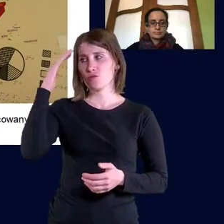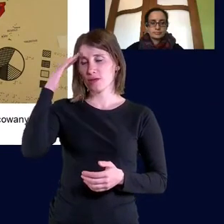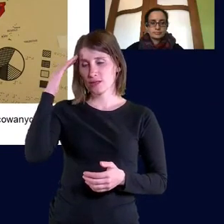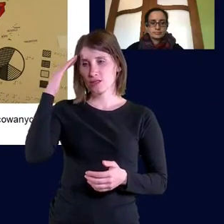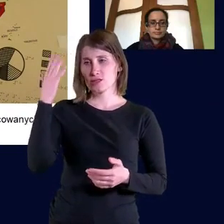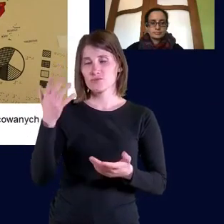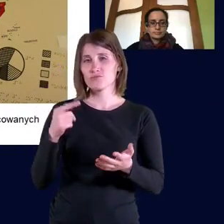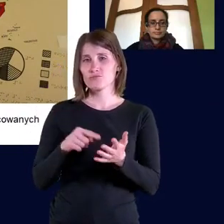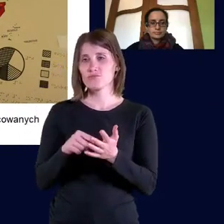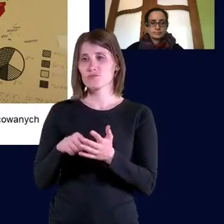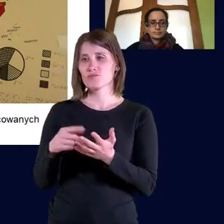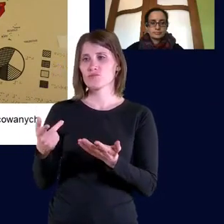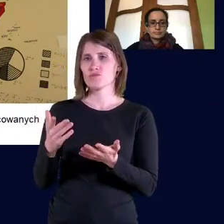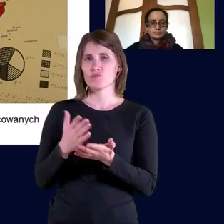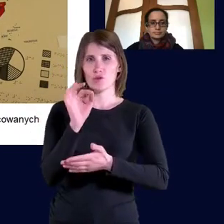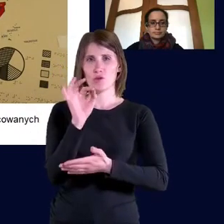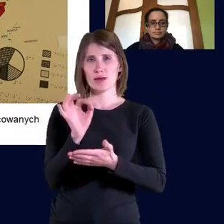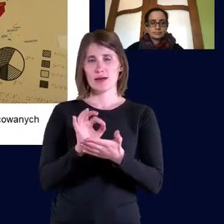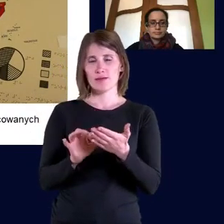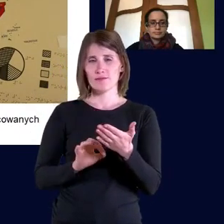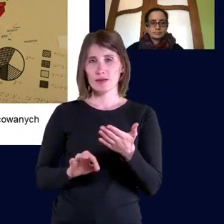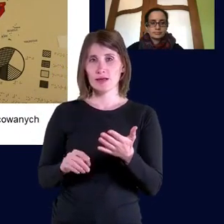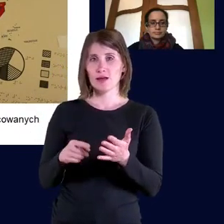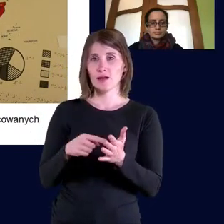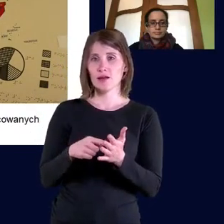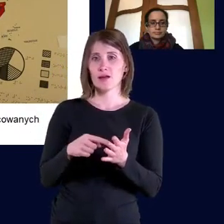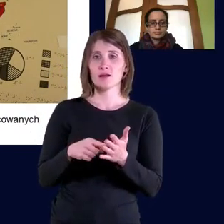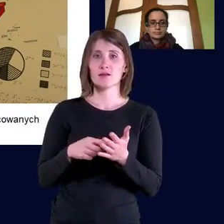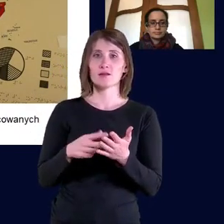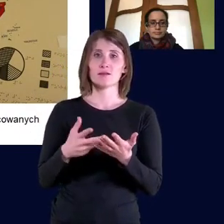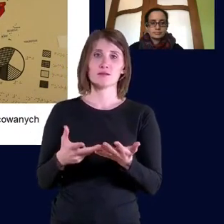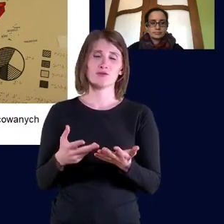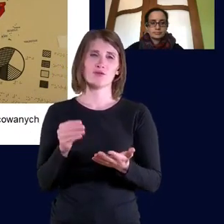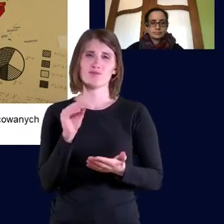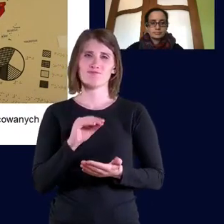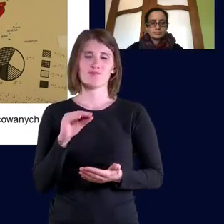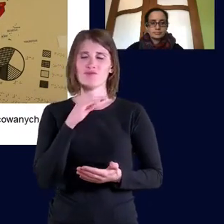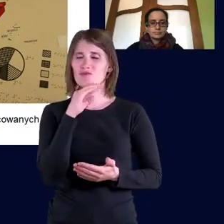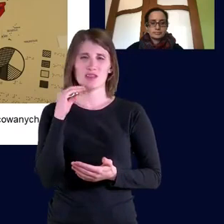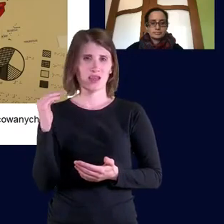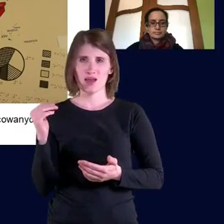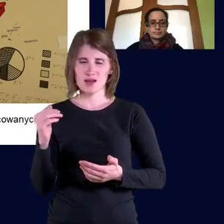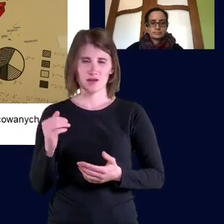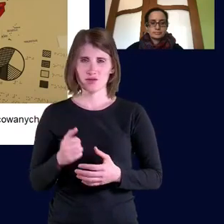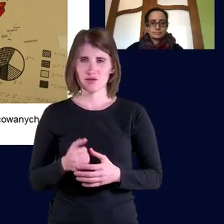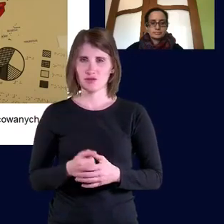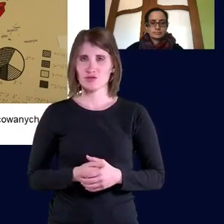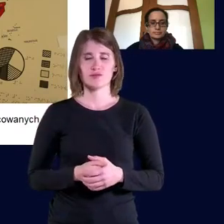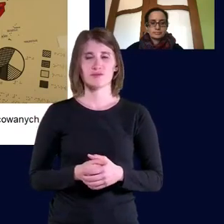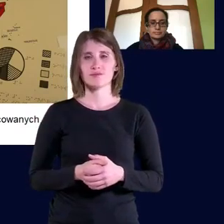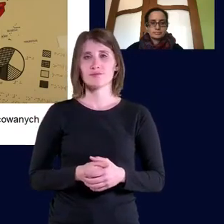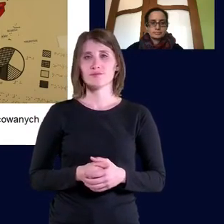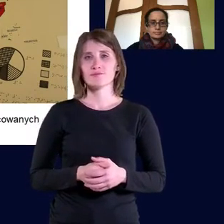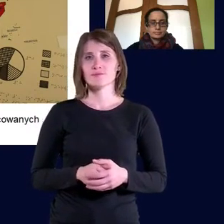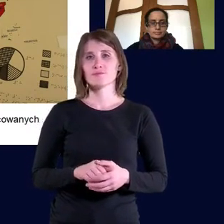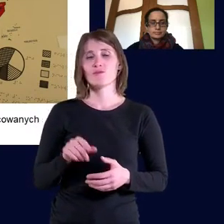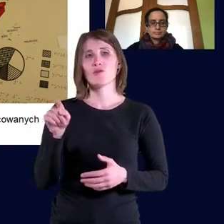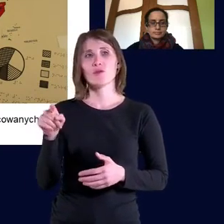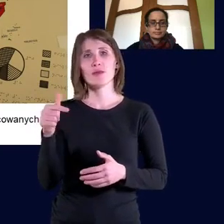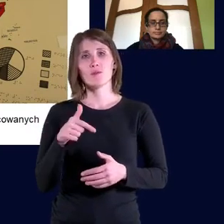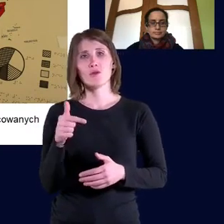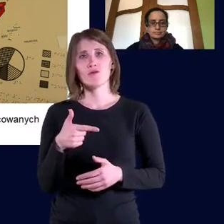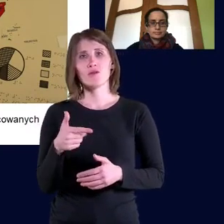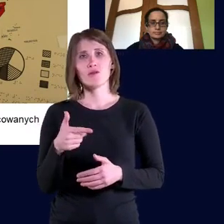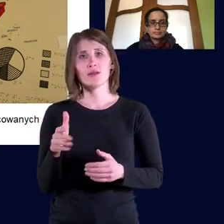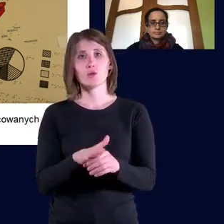że sama grafika jest niewystarczająca ona właściwie powinno być